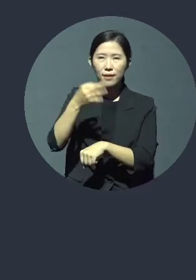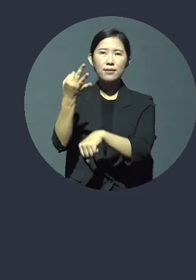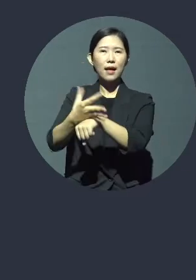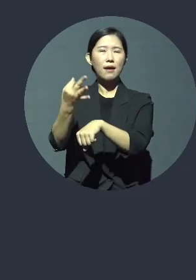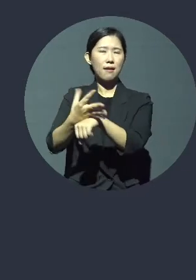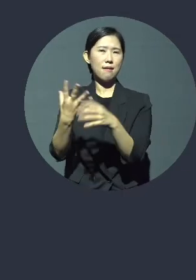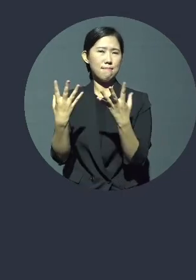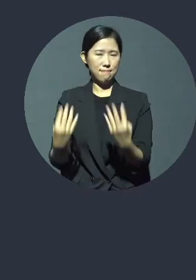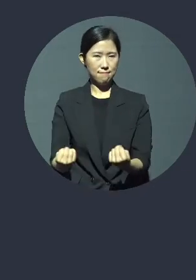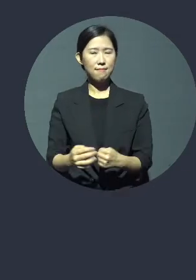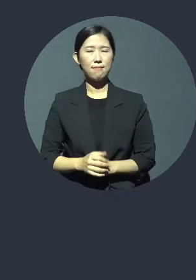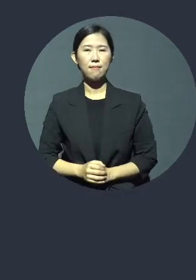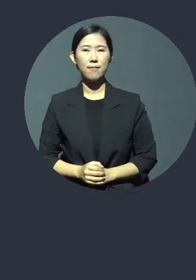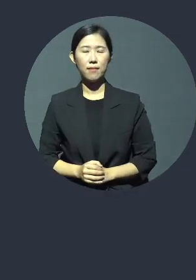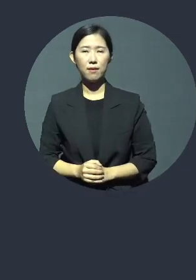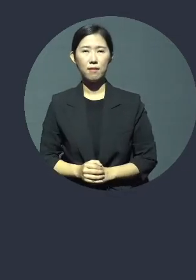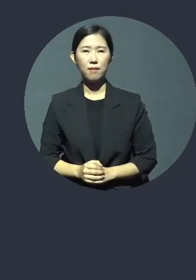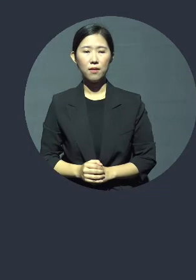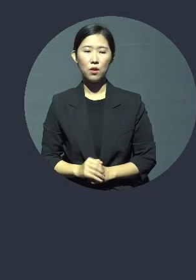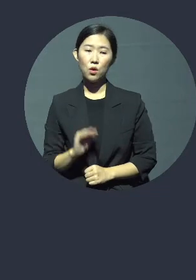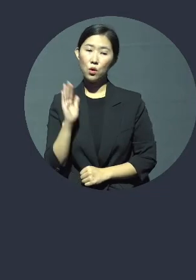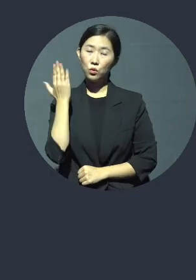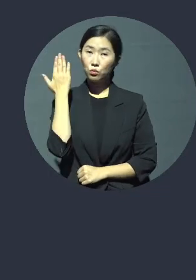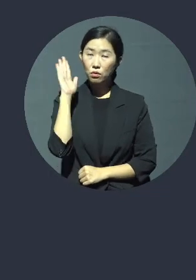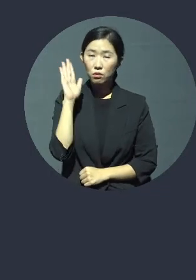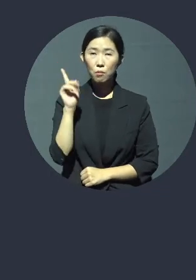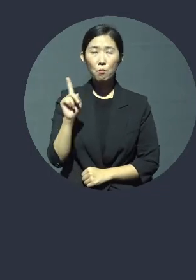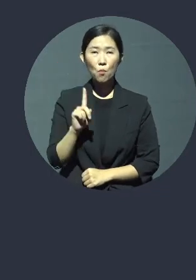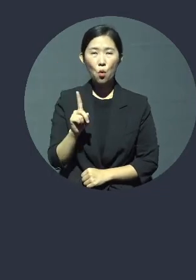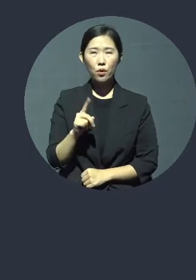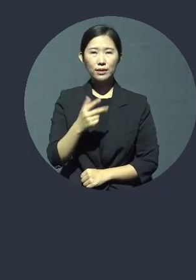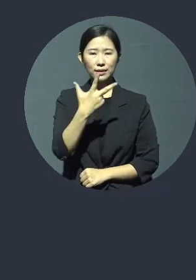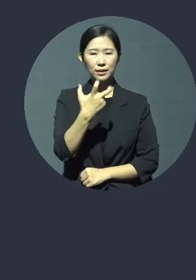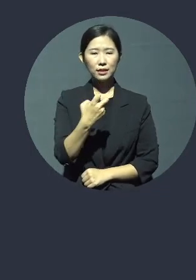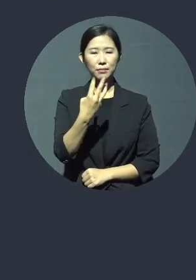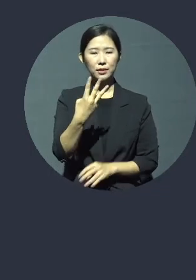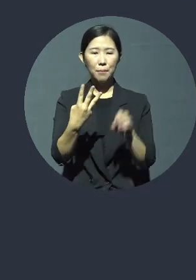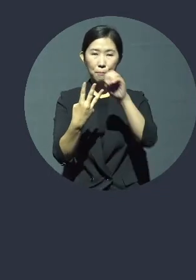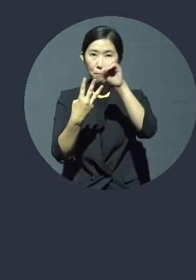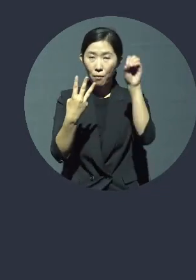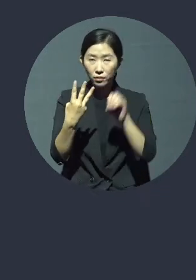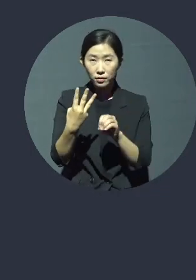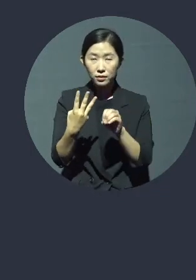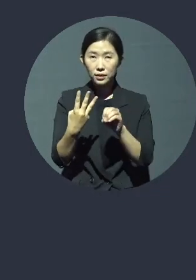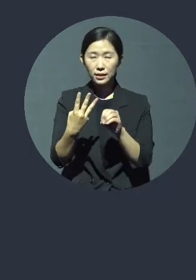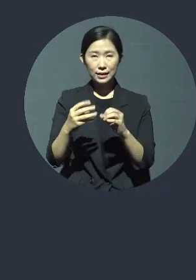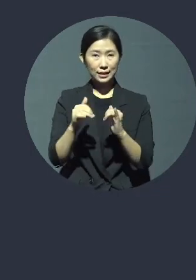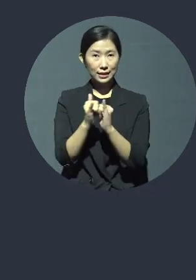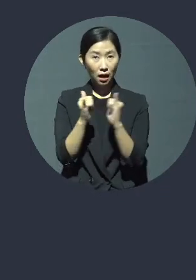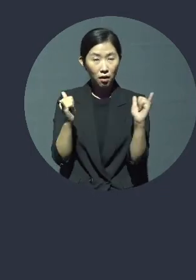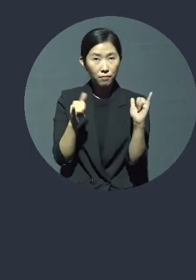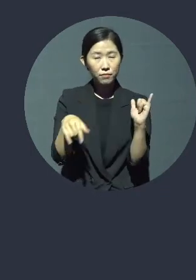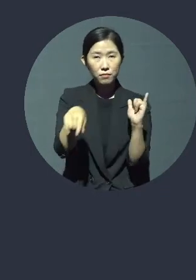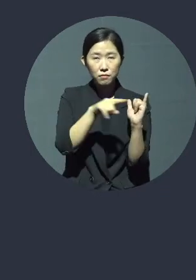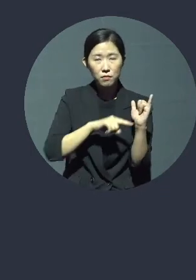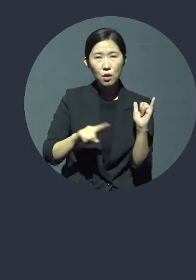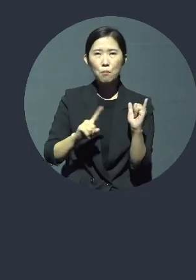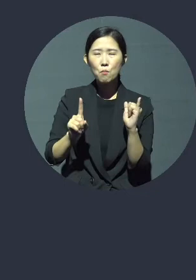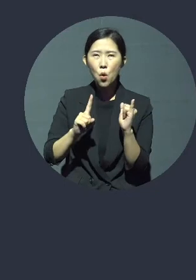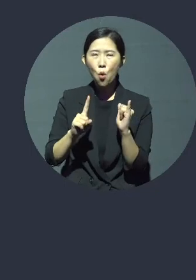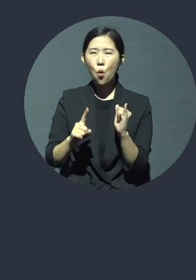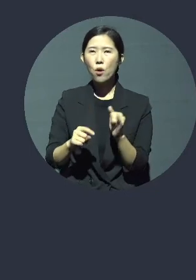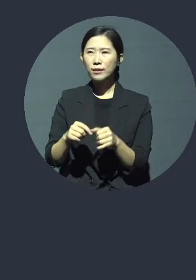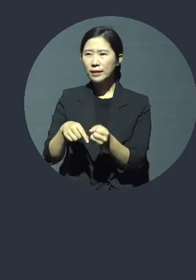최근 글로벌 리서치에 따르면은 73%의 젠지 고객들이 서스테이너블 프로덕트에 구매하려는 경향이